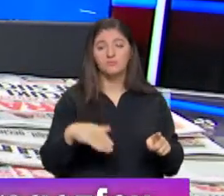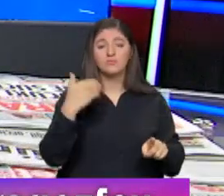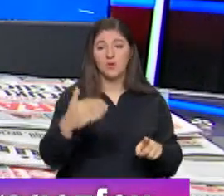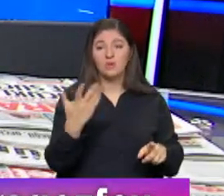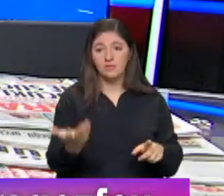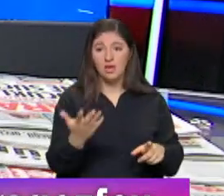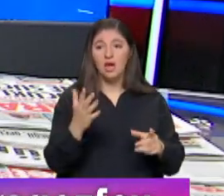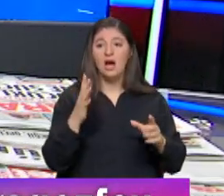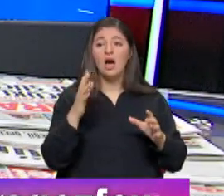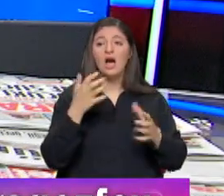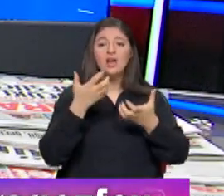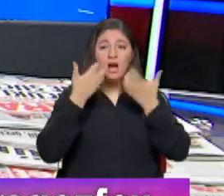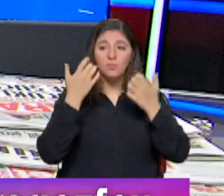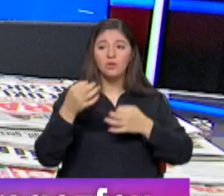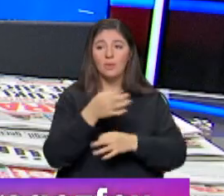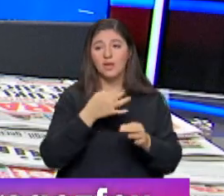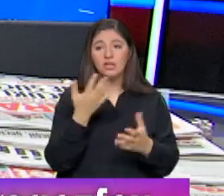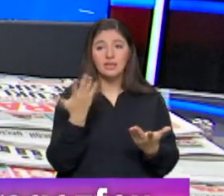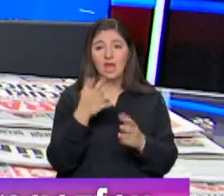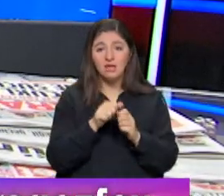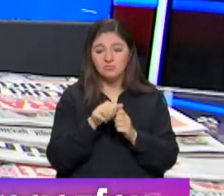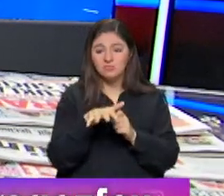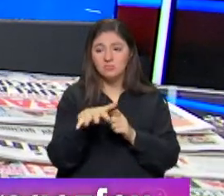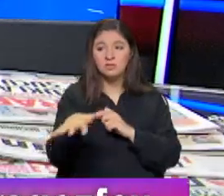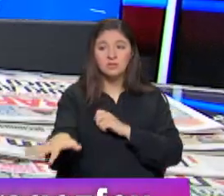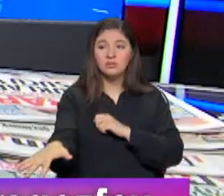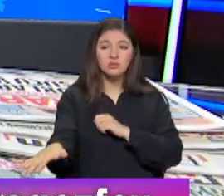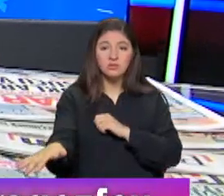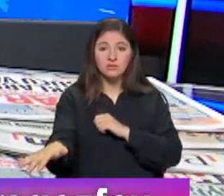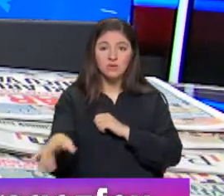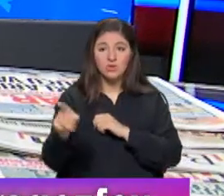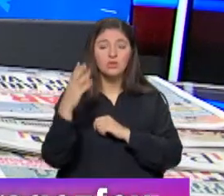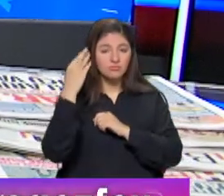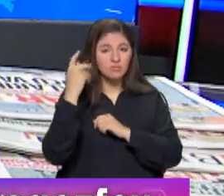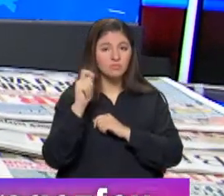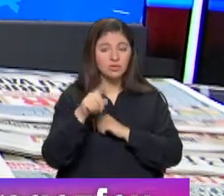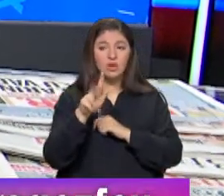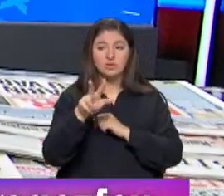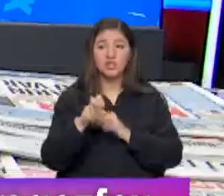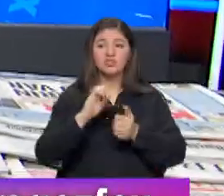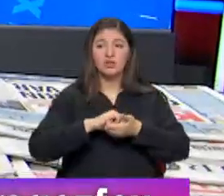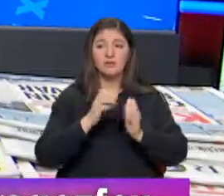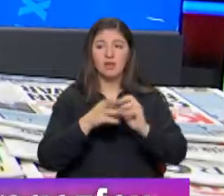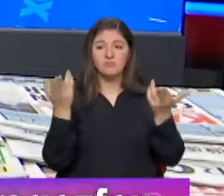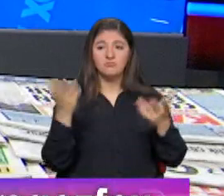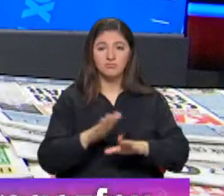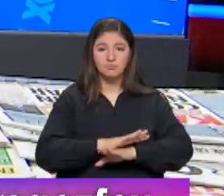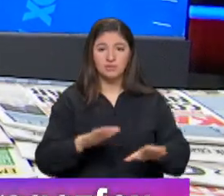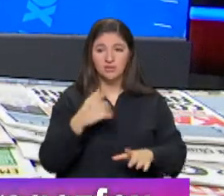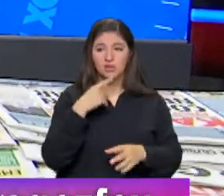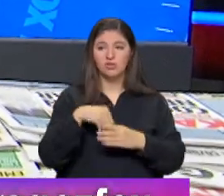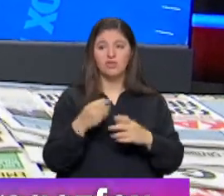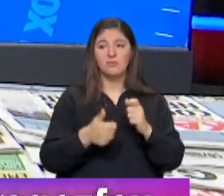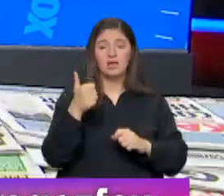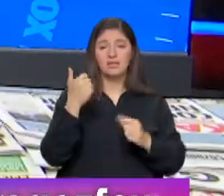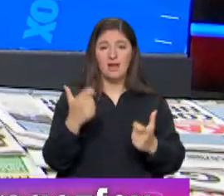sonra da Kaplan operasyonu nereye kadar uzandı onu da öğreneceksiniz 38 çete çökertildi dedi İçişleri Bakanı